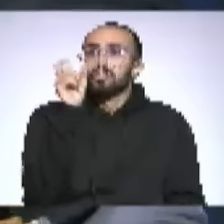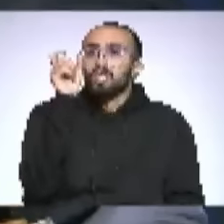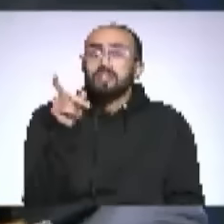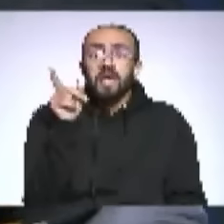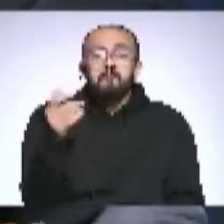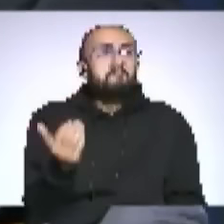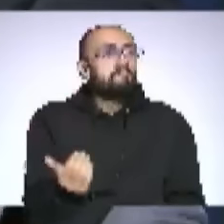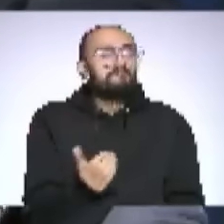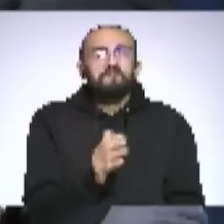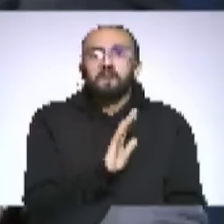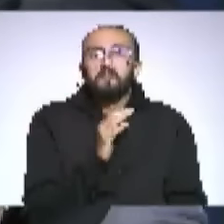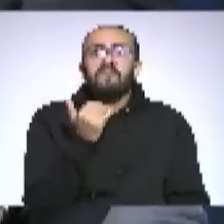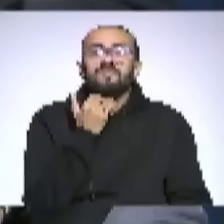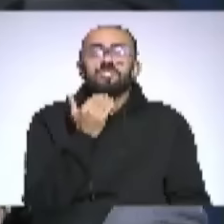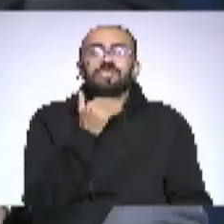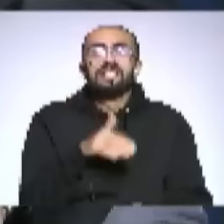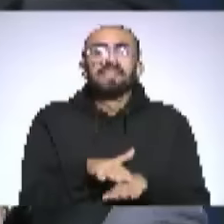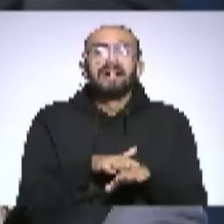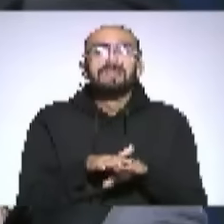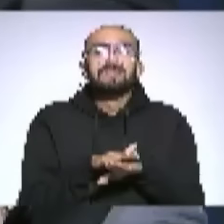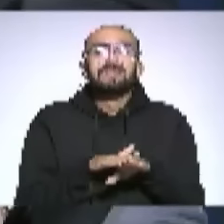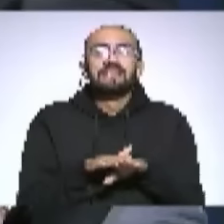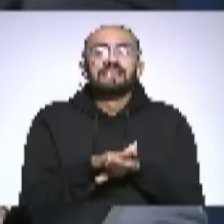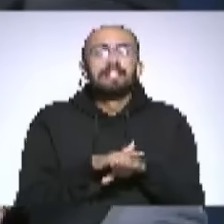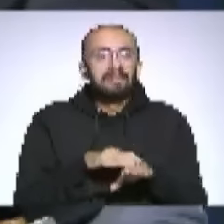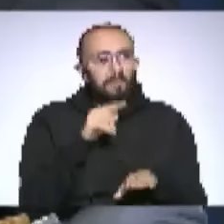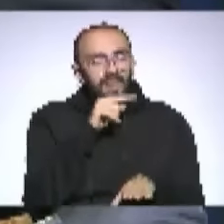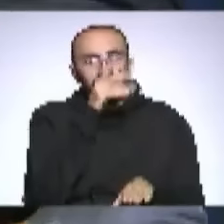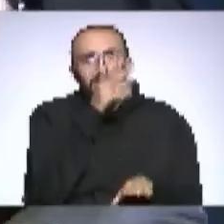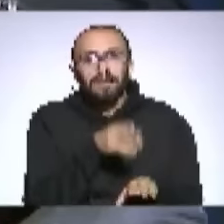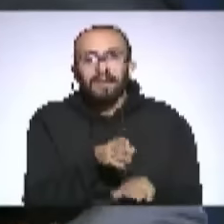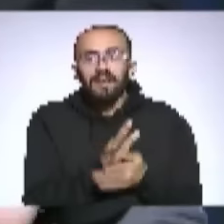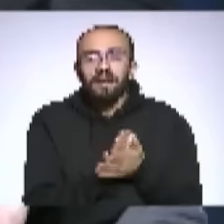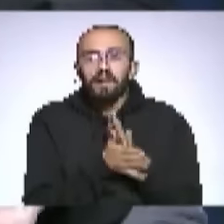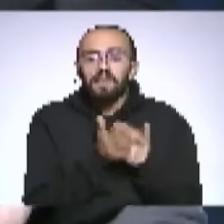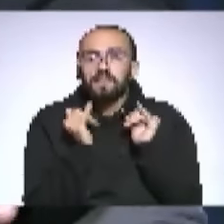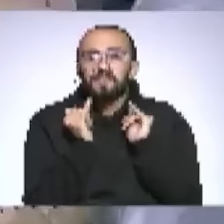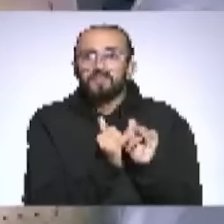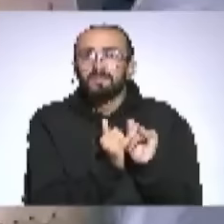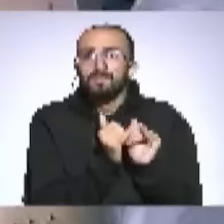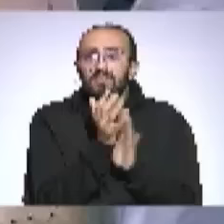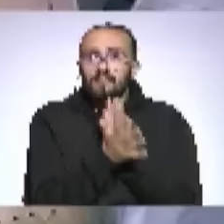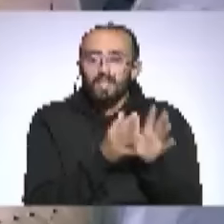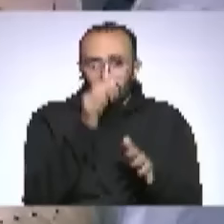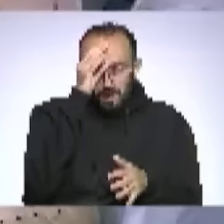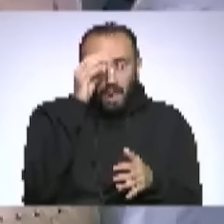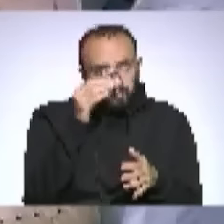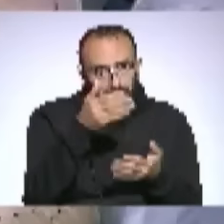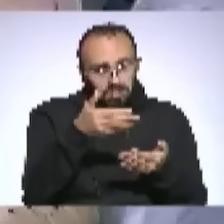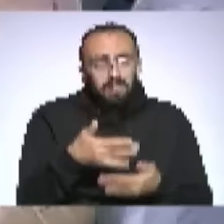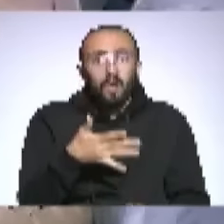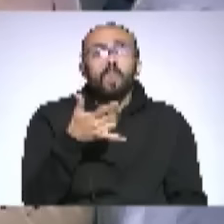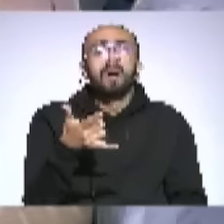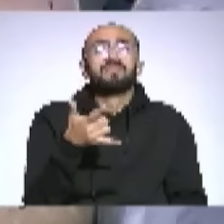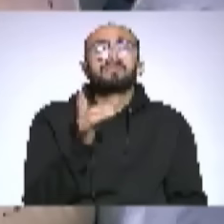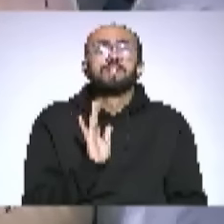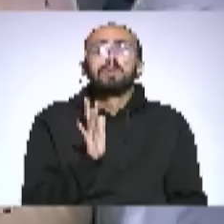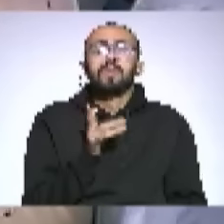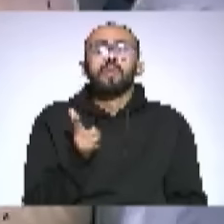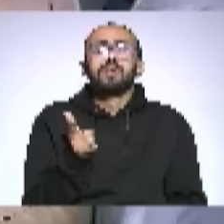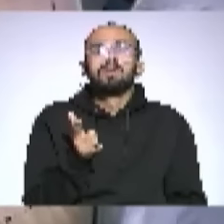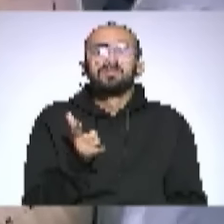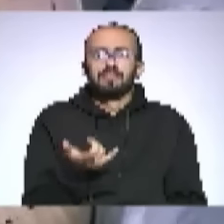ادنى احساس بالشريك الحياه لا وبيقول لها كمان لو عايزه تعيش عيشي معايا عادي بس نبقى قاعدين في